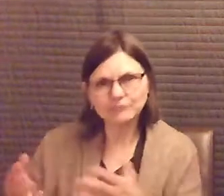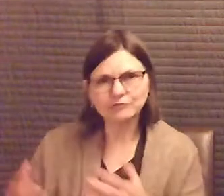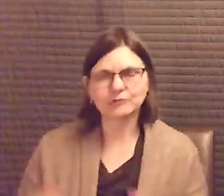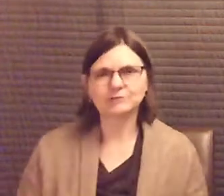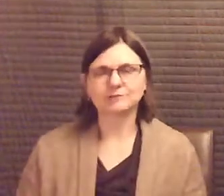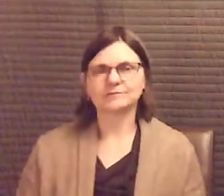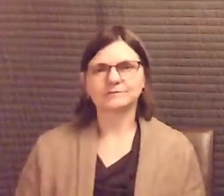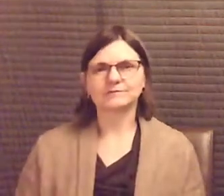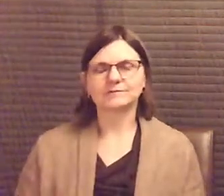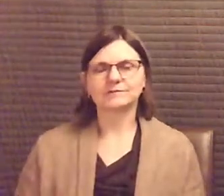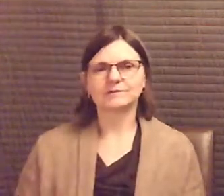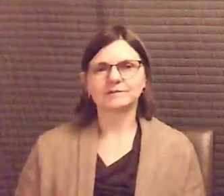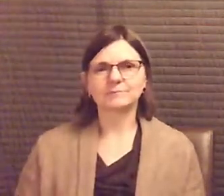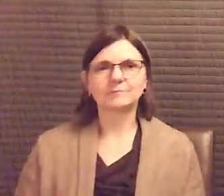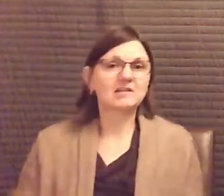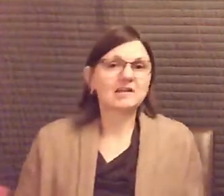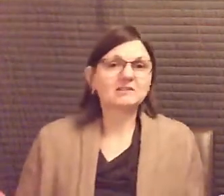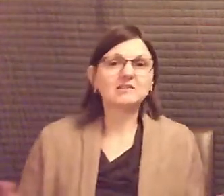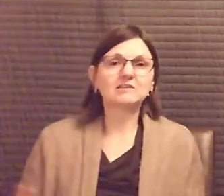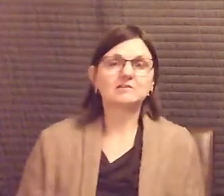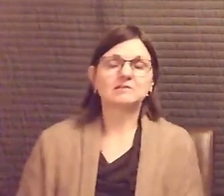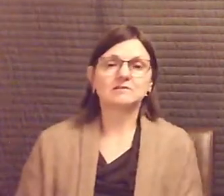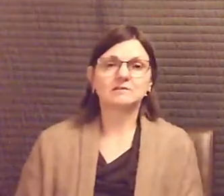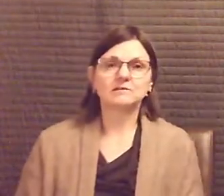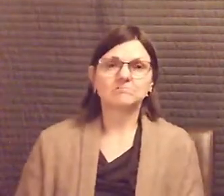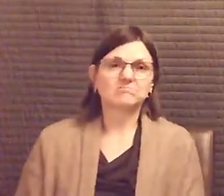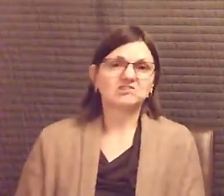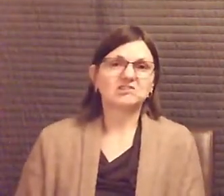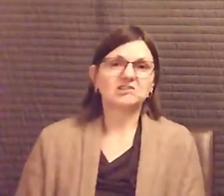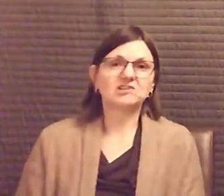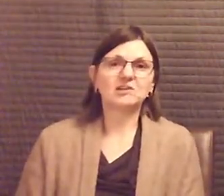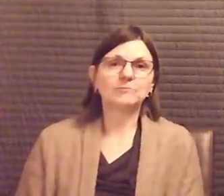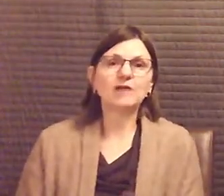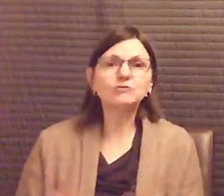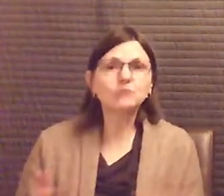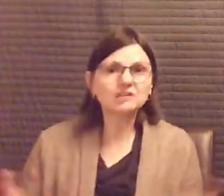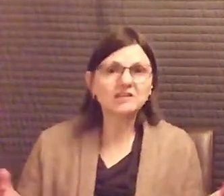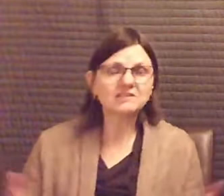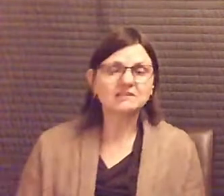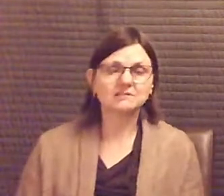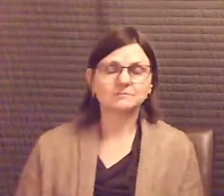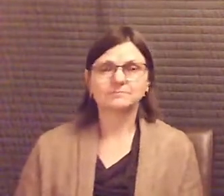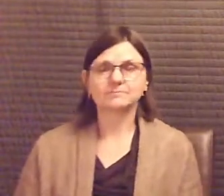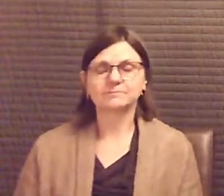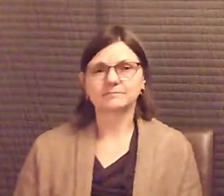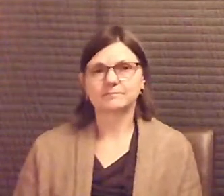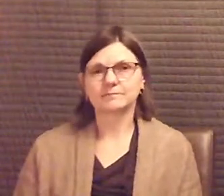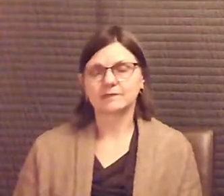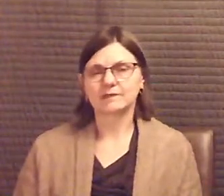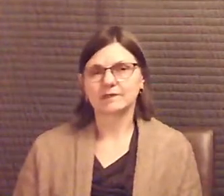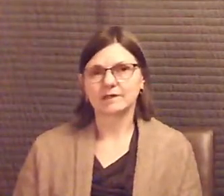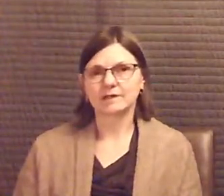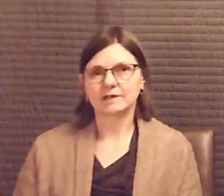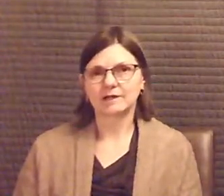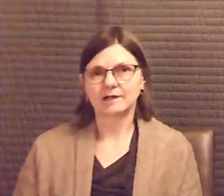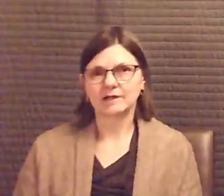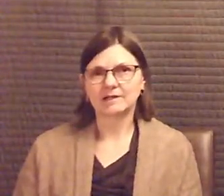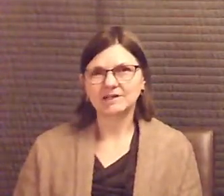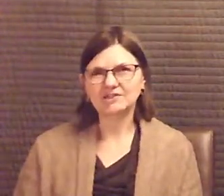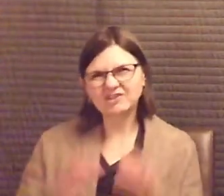in hun huizen vluchten binnen maar dat deden ze niet in rusland zijn de zeer beantwoorden dat niet de chiro